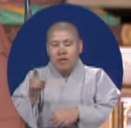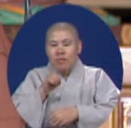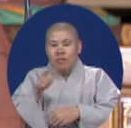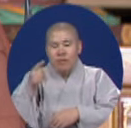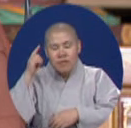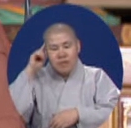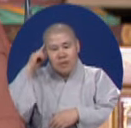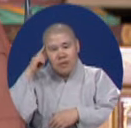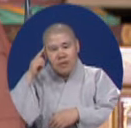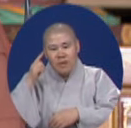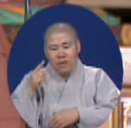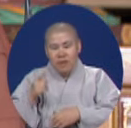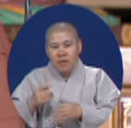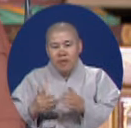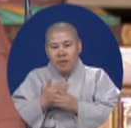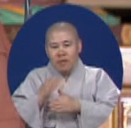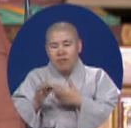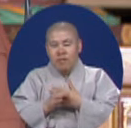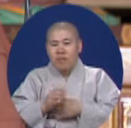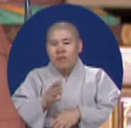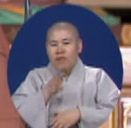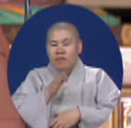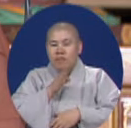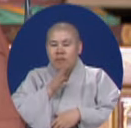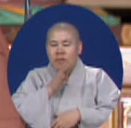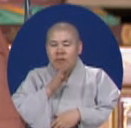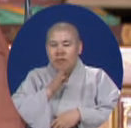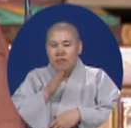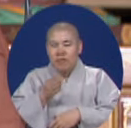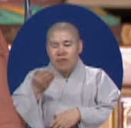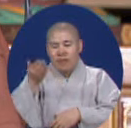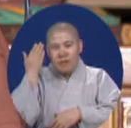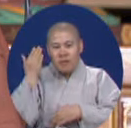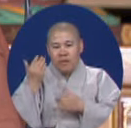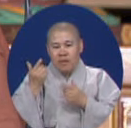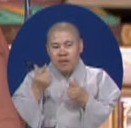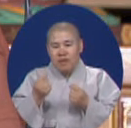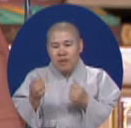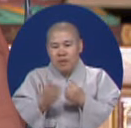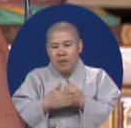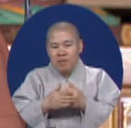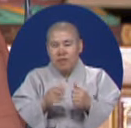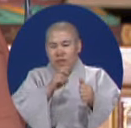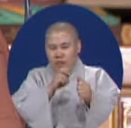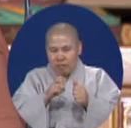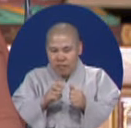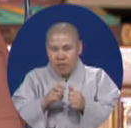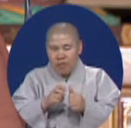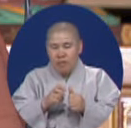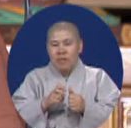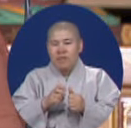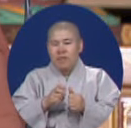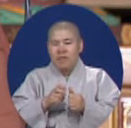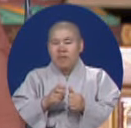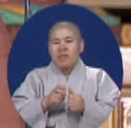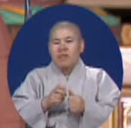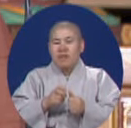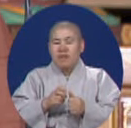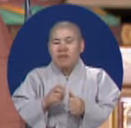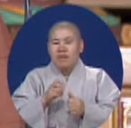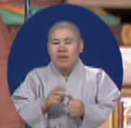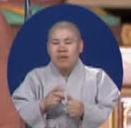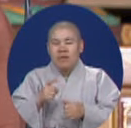맞아. 그때 그랬지. 그 사람이 참 얄미워서 그럴 수가 있어. 이렇게 헤매고 다니다 보면